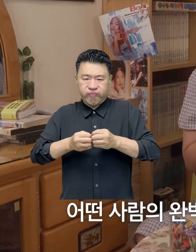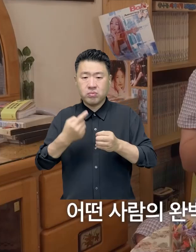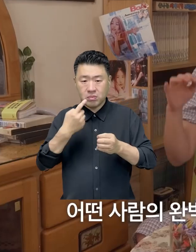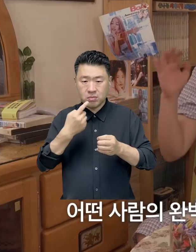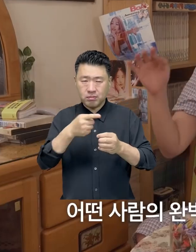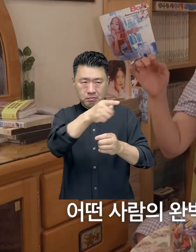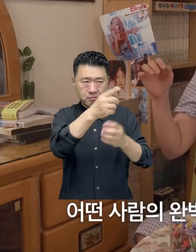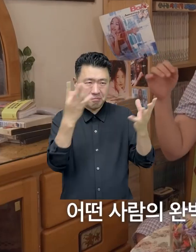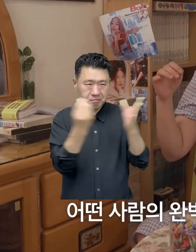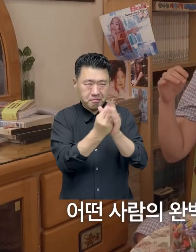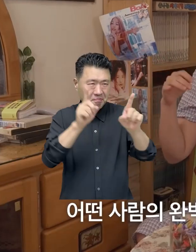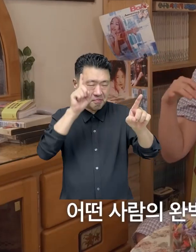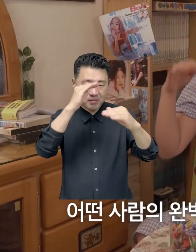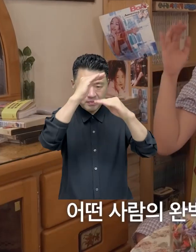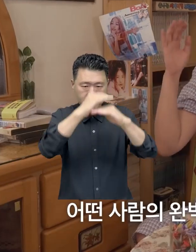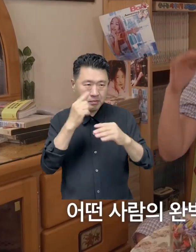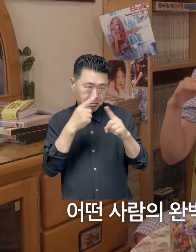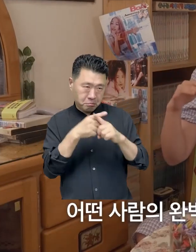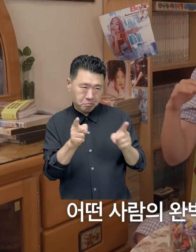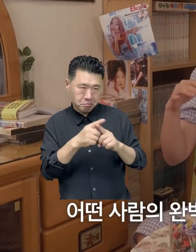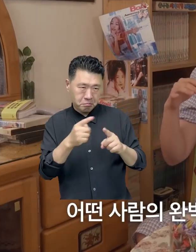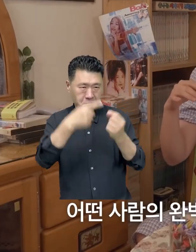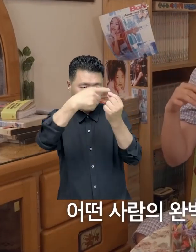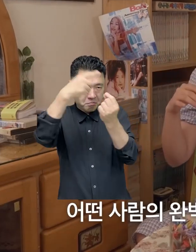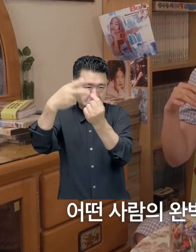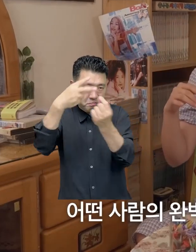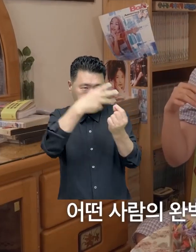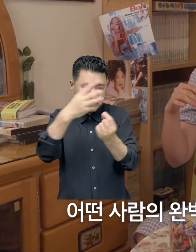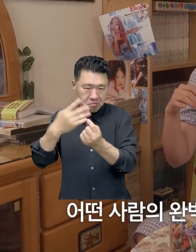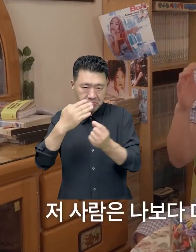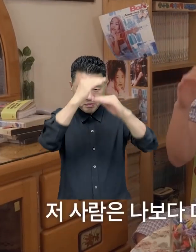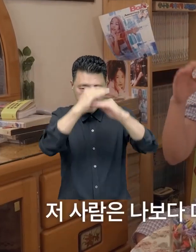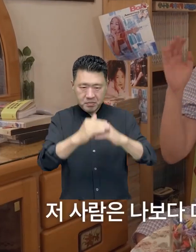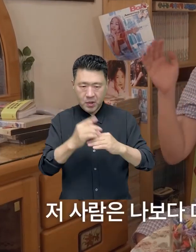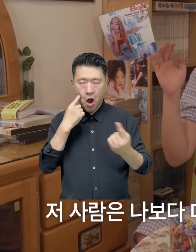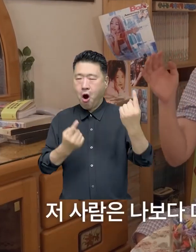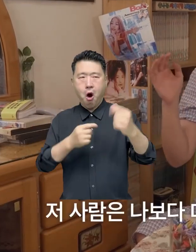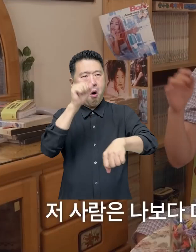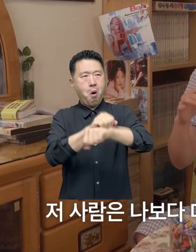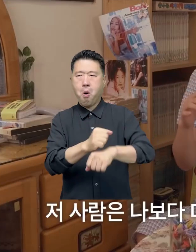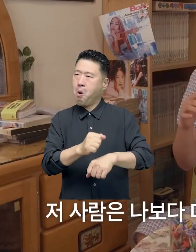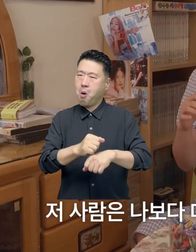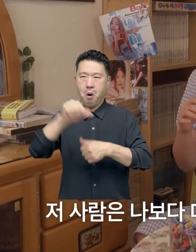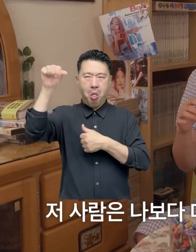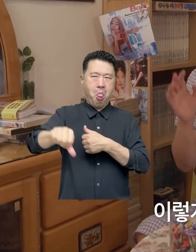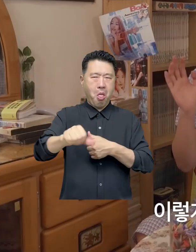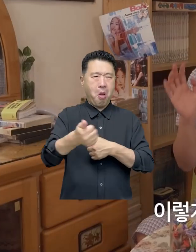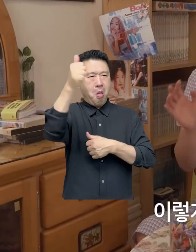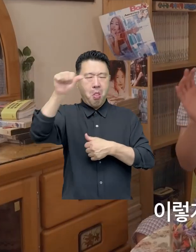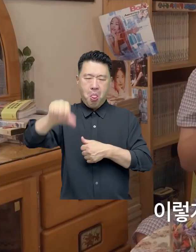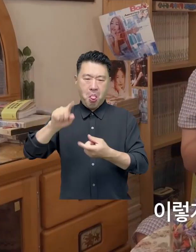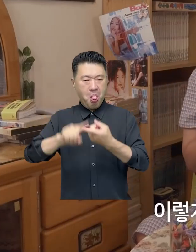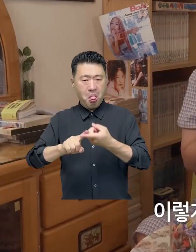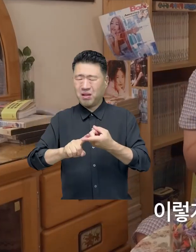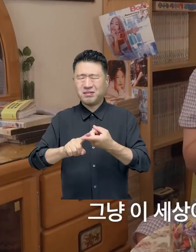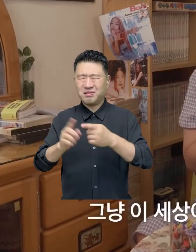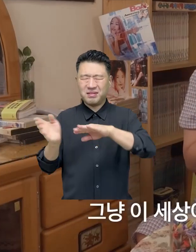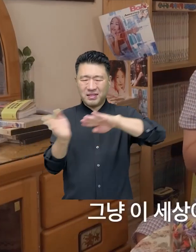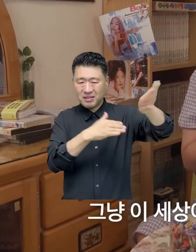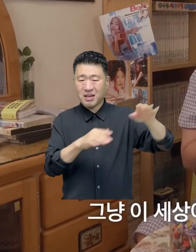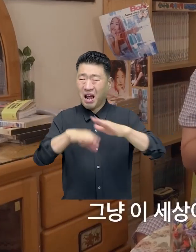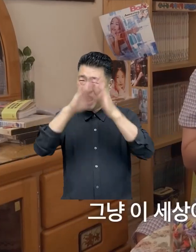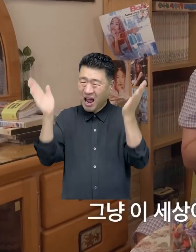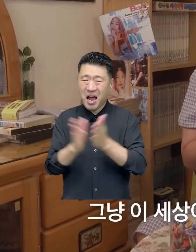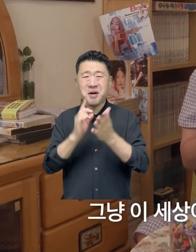해요. 어떤 사람의 완벽도를 계속 재고 등수를 붙여서 저 사람은 나보다 대단하고 저 사람 나보다 못하고 이렇게 생각한다기보다는